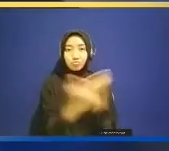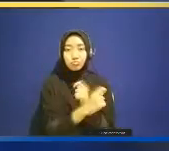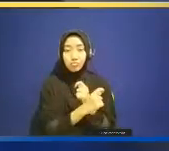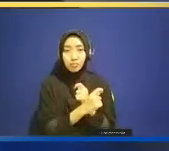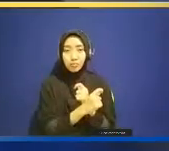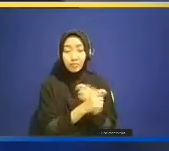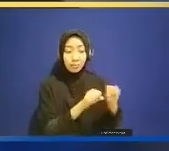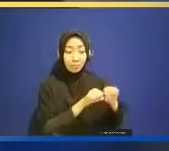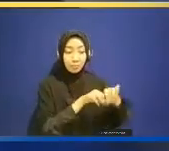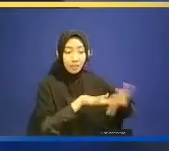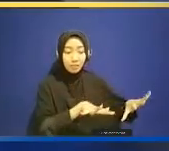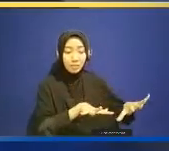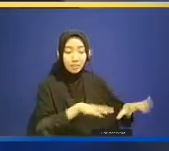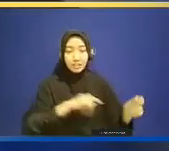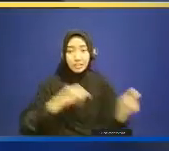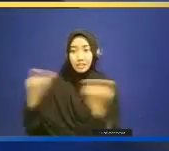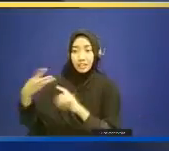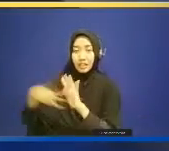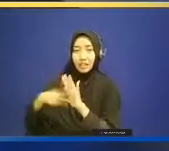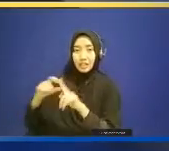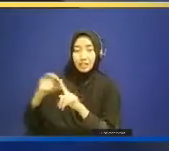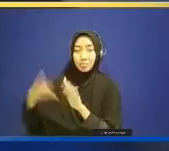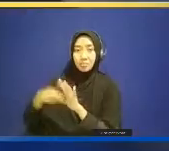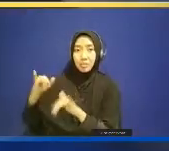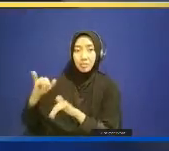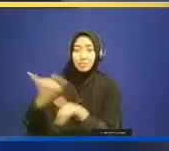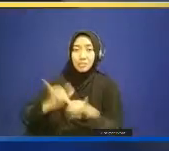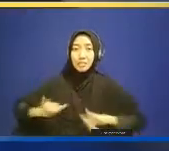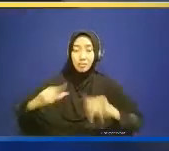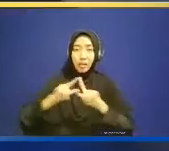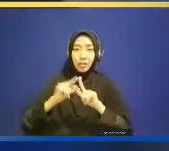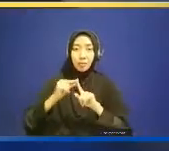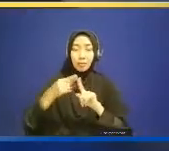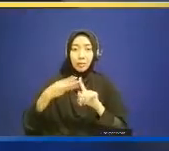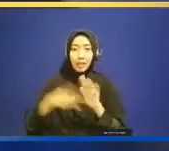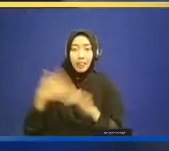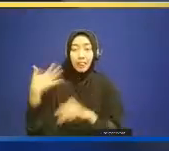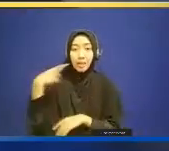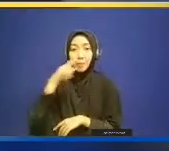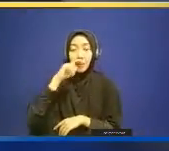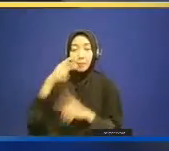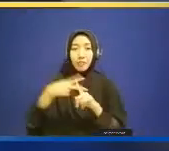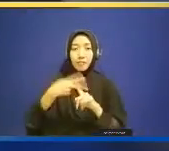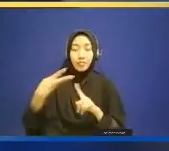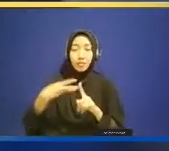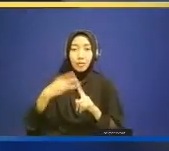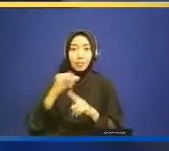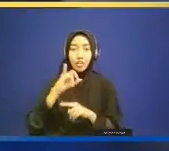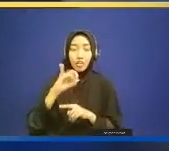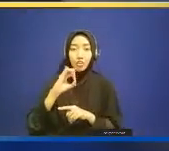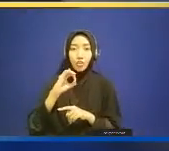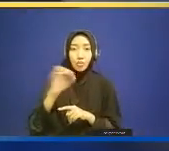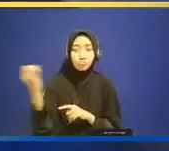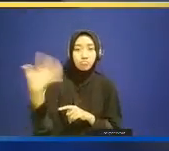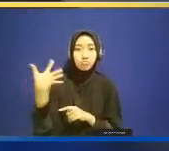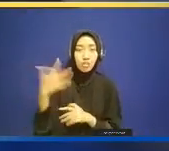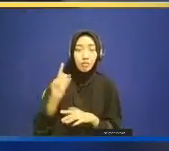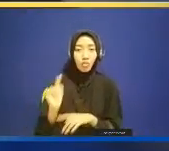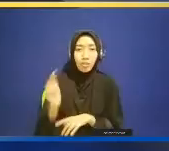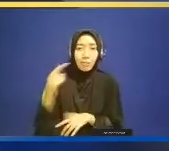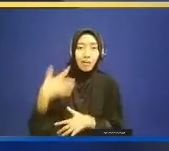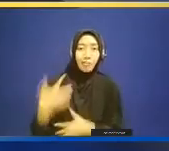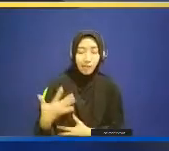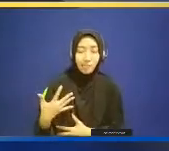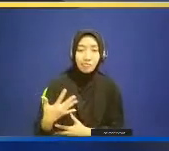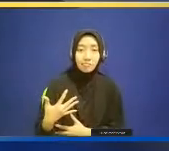pandemic endemi dengan APBN kalau kita lihat kan tadi juga febrio sudah menyampaikan prioritasnya tuh apa saja begitu kan dan